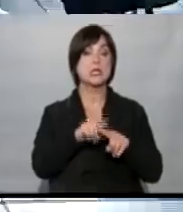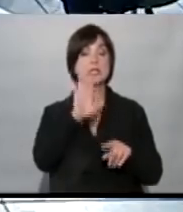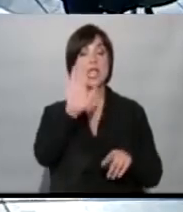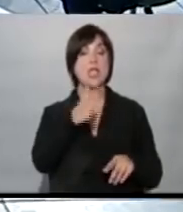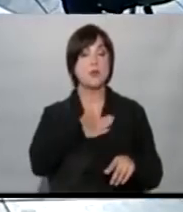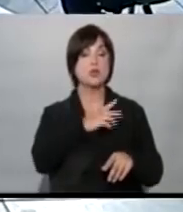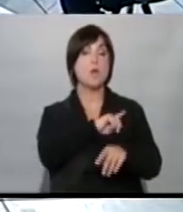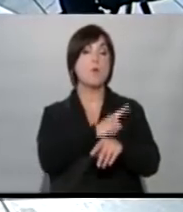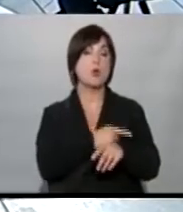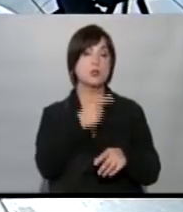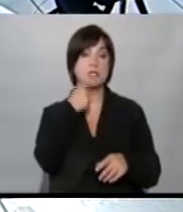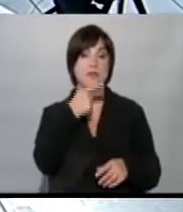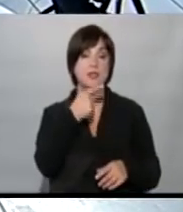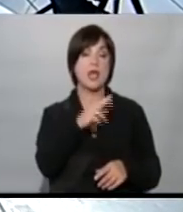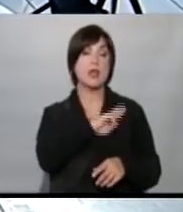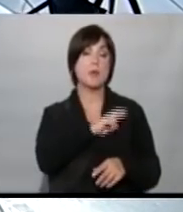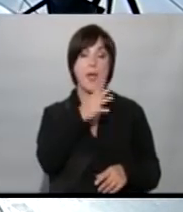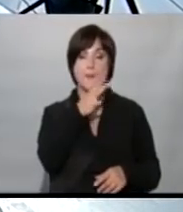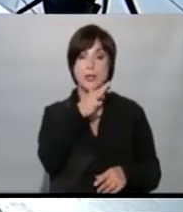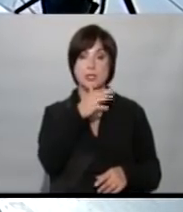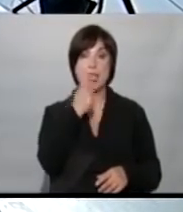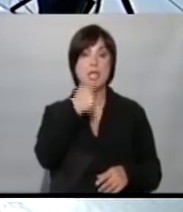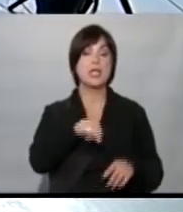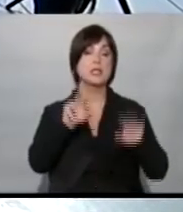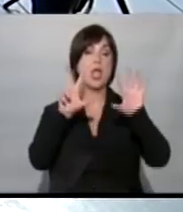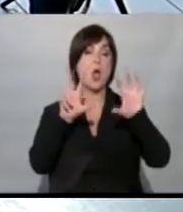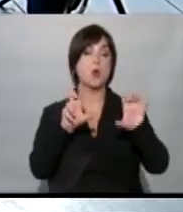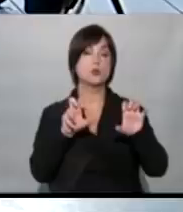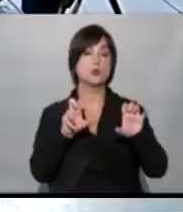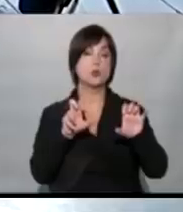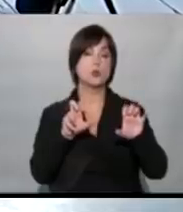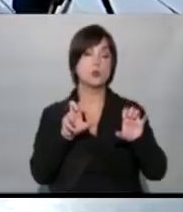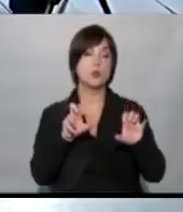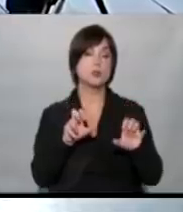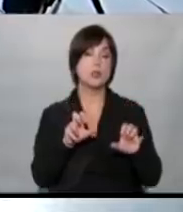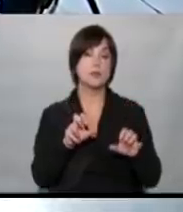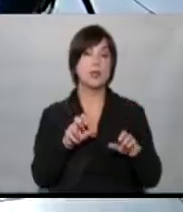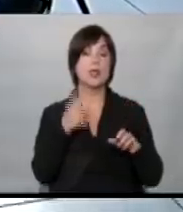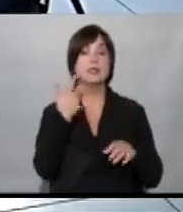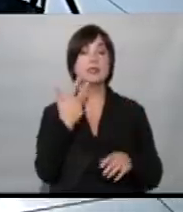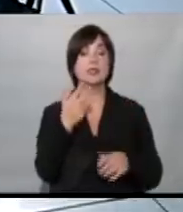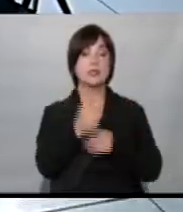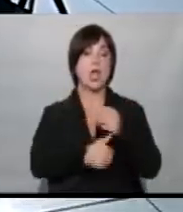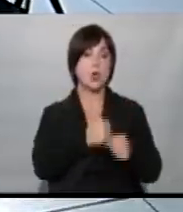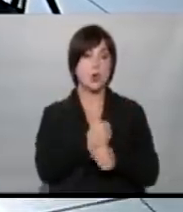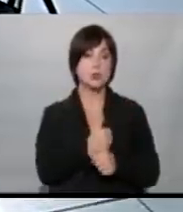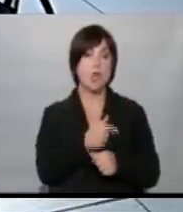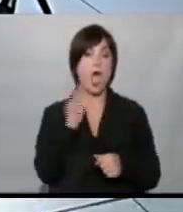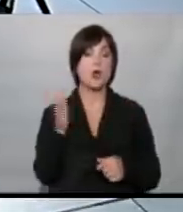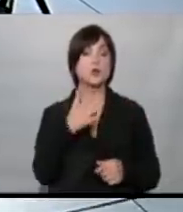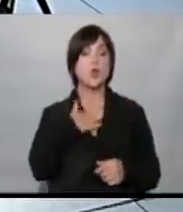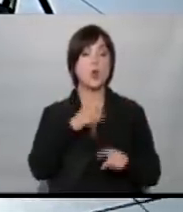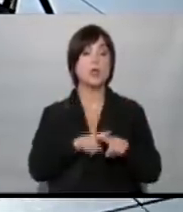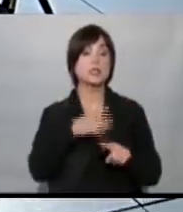имаше можност да се вика Република Македонија 1800 и дозволи 1830 година. Ако толку